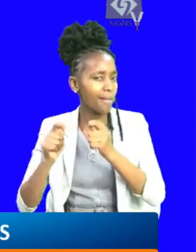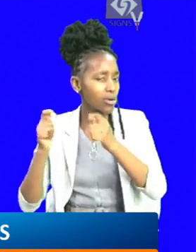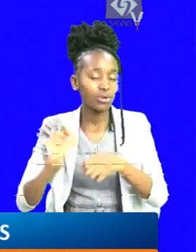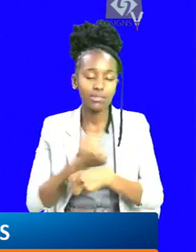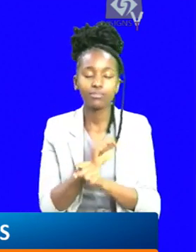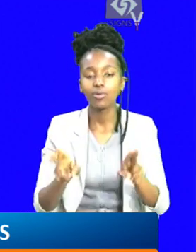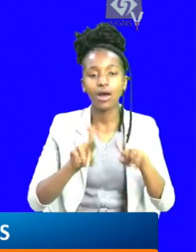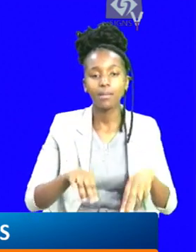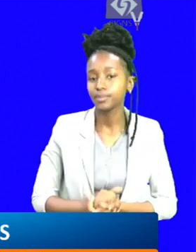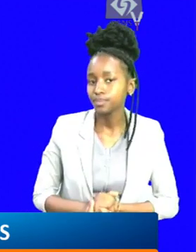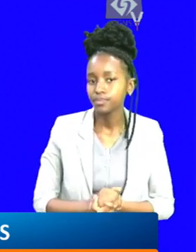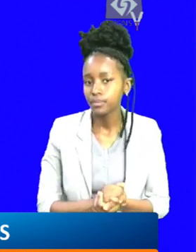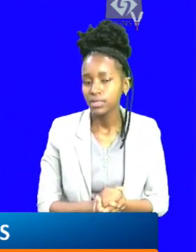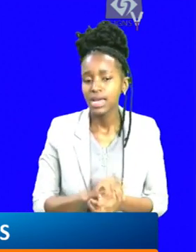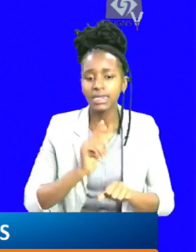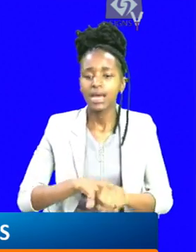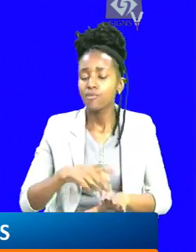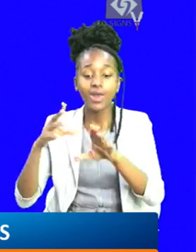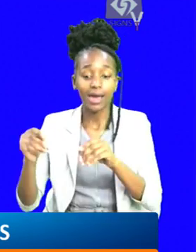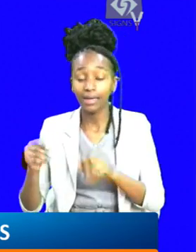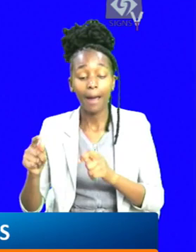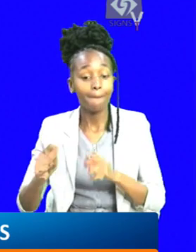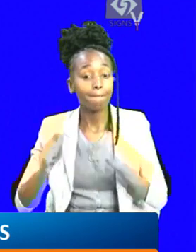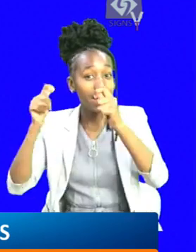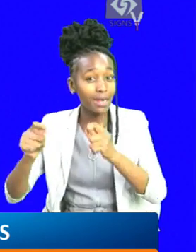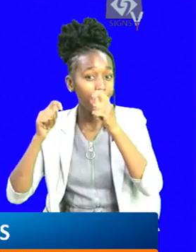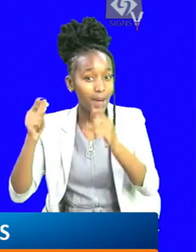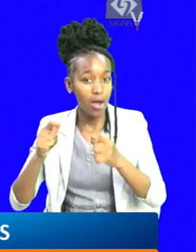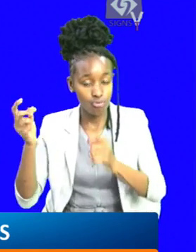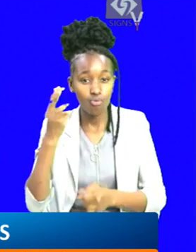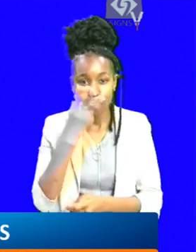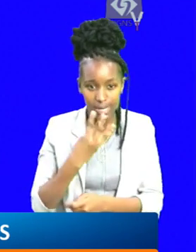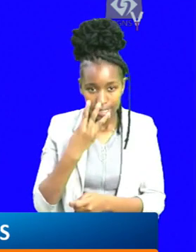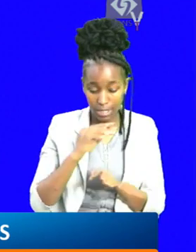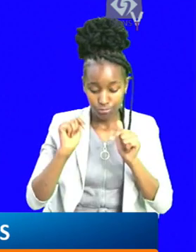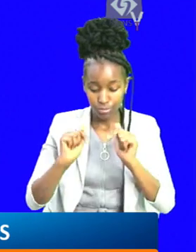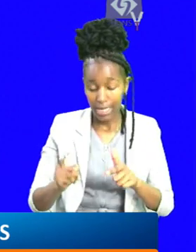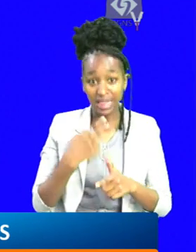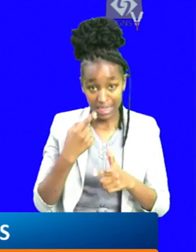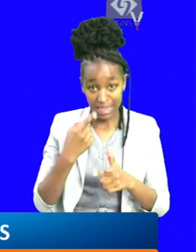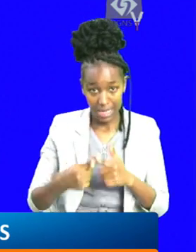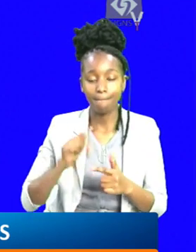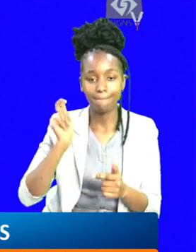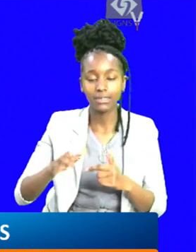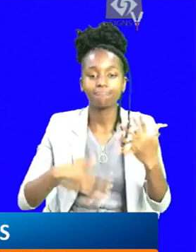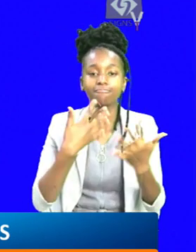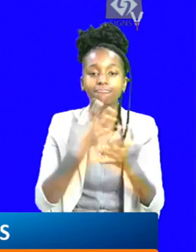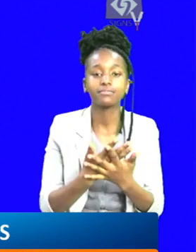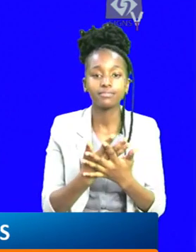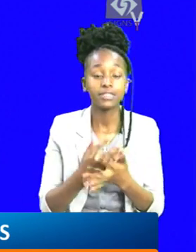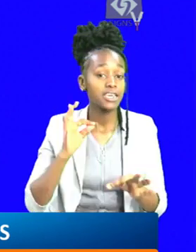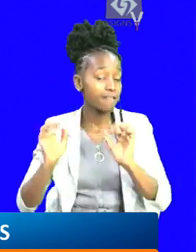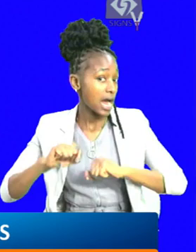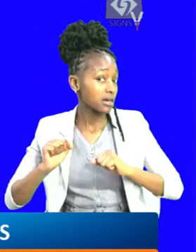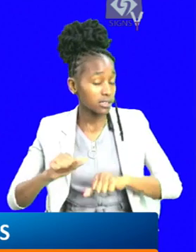tena kesho ati Wakenya wengine wapoteze maisha yao? No, it will not happen. Wewe ukienda kutoa